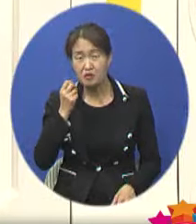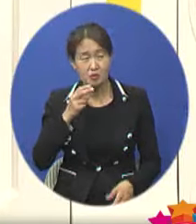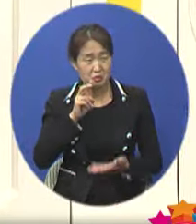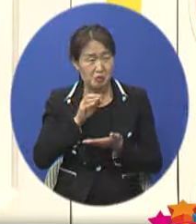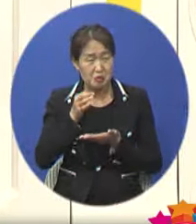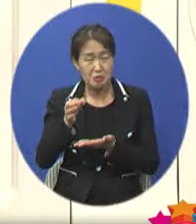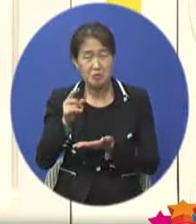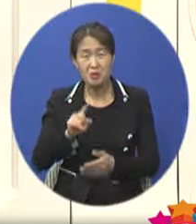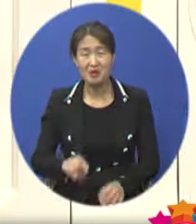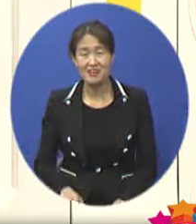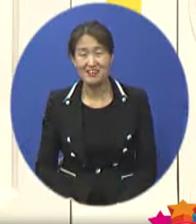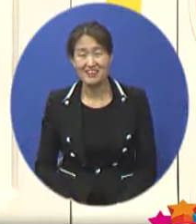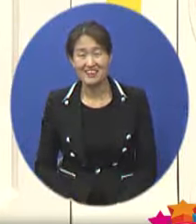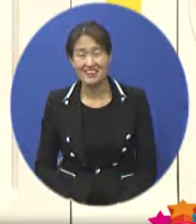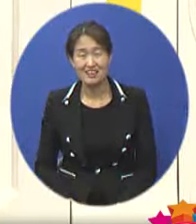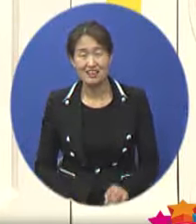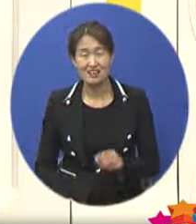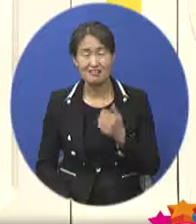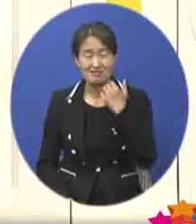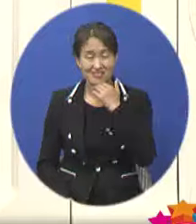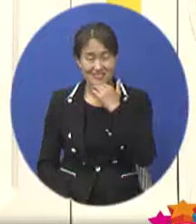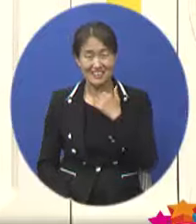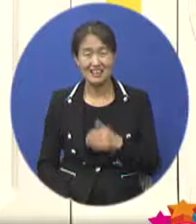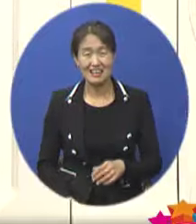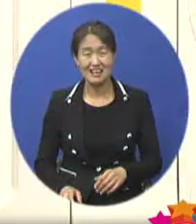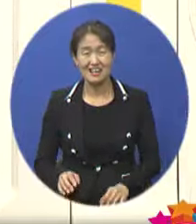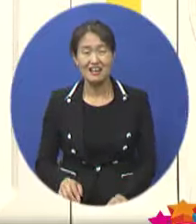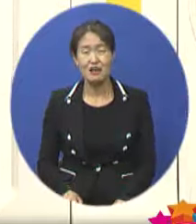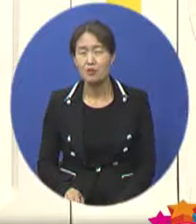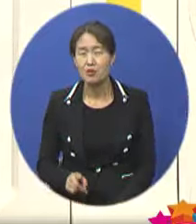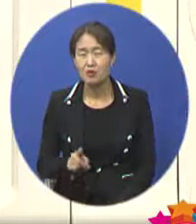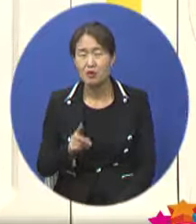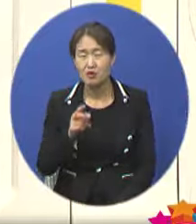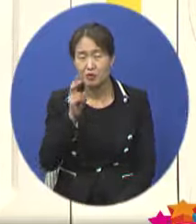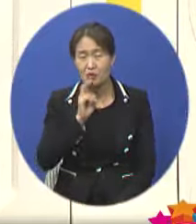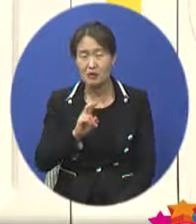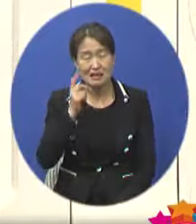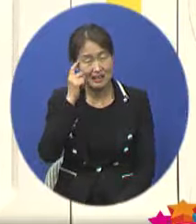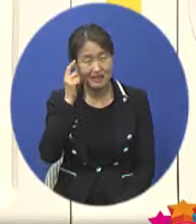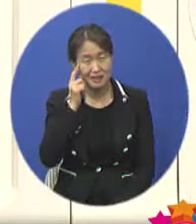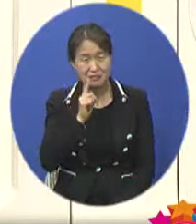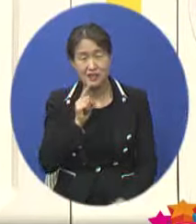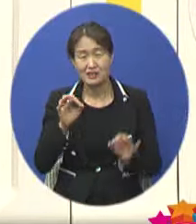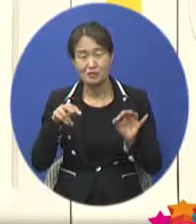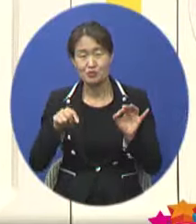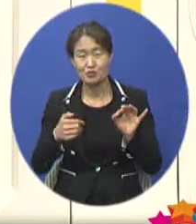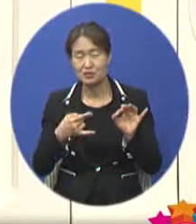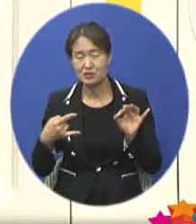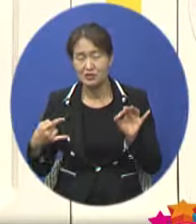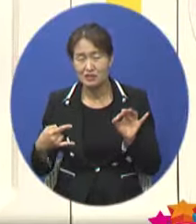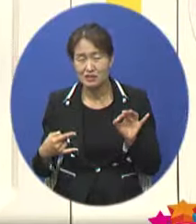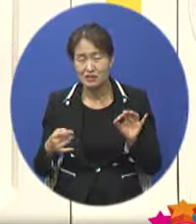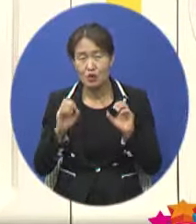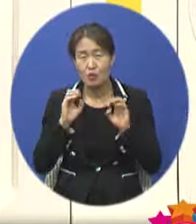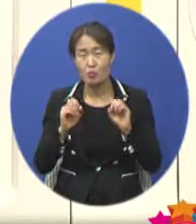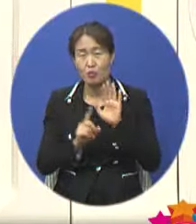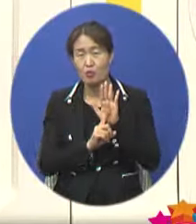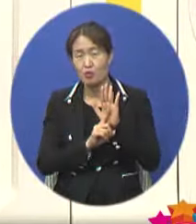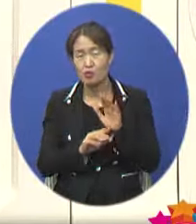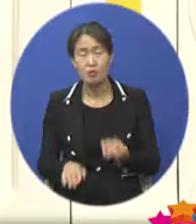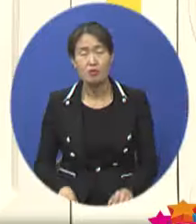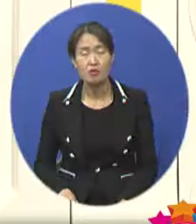한 곡씩. 아이고, 그러니까 세상에 고맙습니다. 우리 김수희 형님 세상에 홍보까지